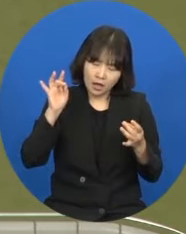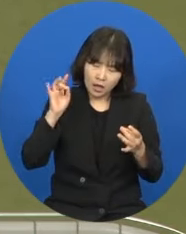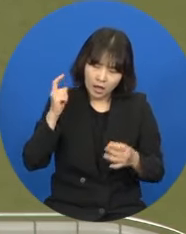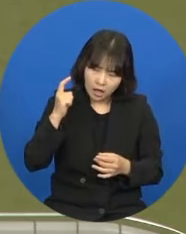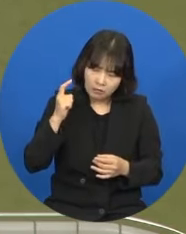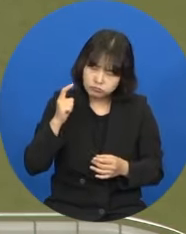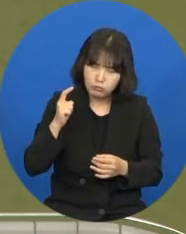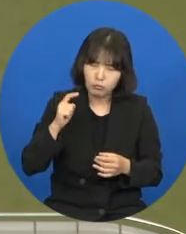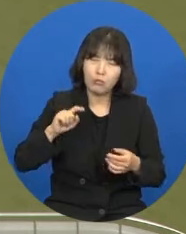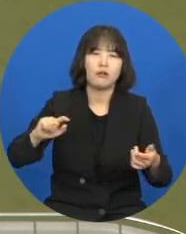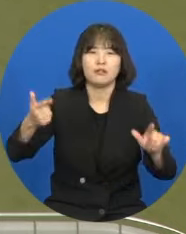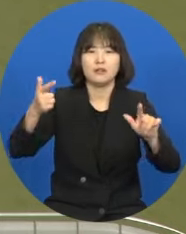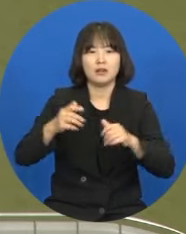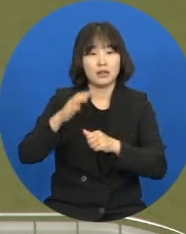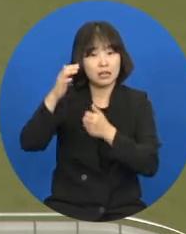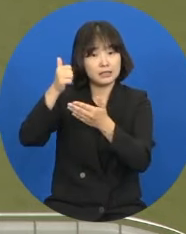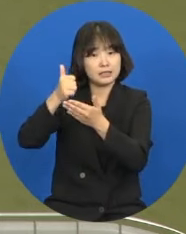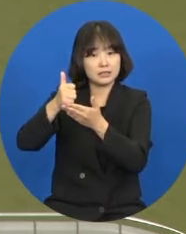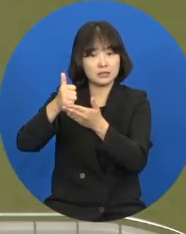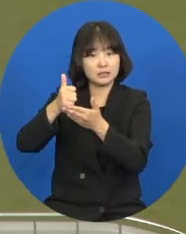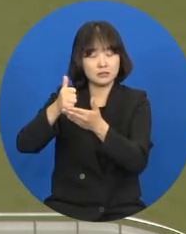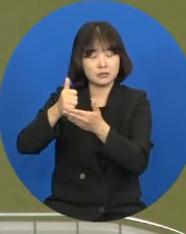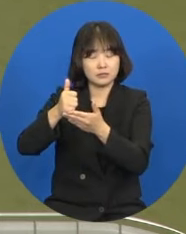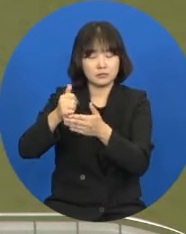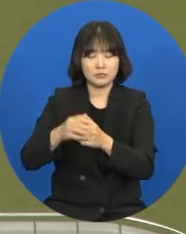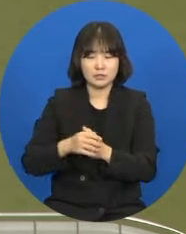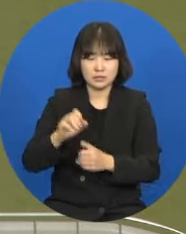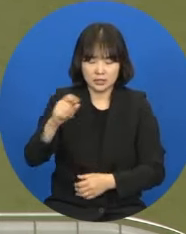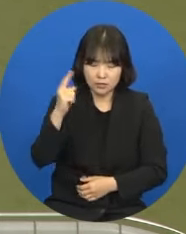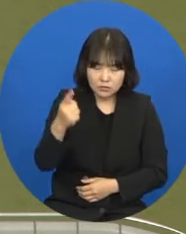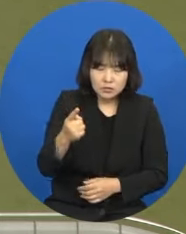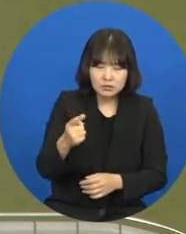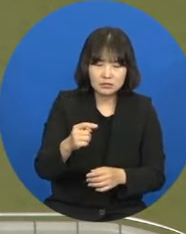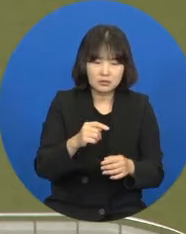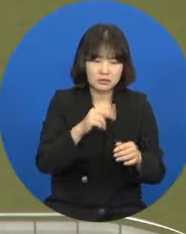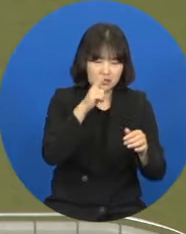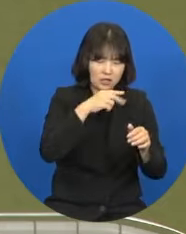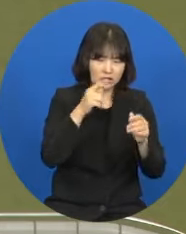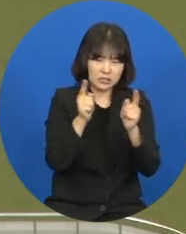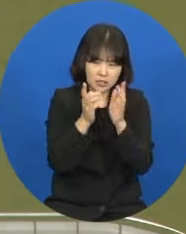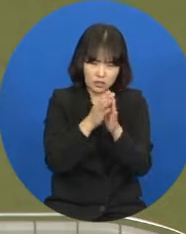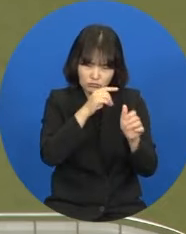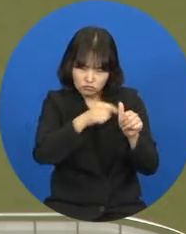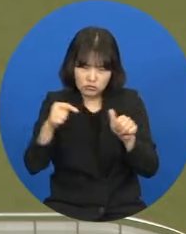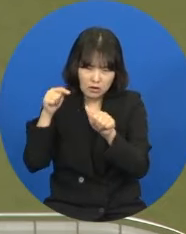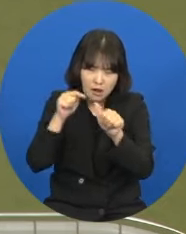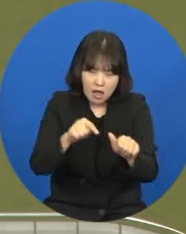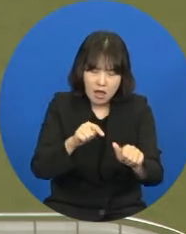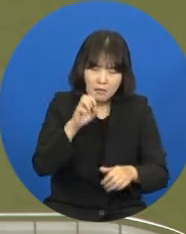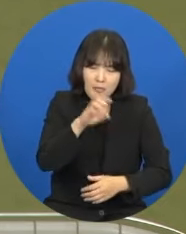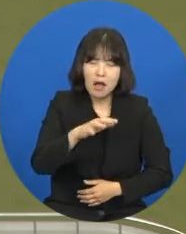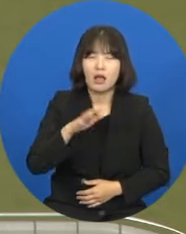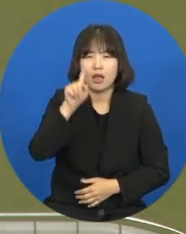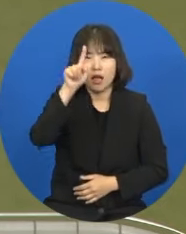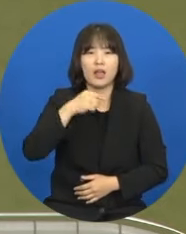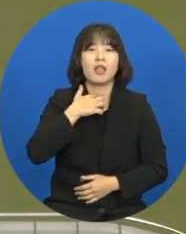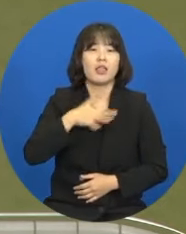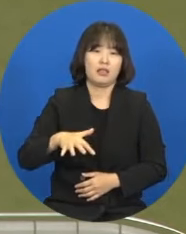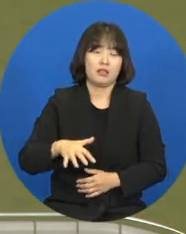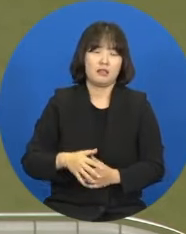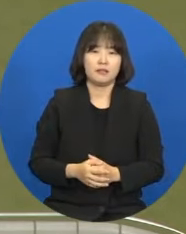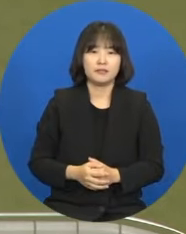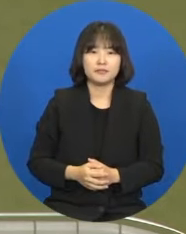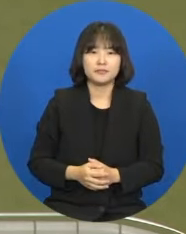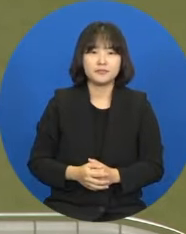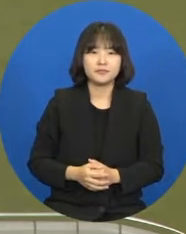말입니다 하나님이 한 번도 다윗에게 사월을 직접 죽이라고 한 말한 적이 한 번도 없기 때문에 그래요 4절 후반부에